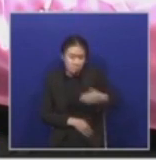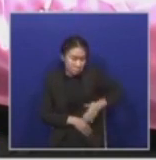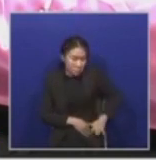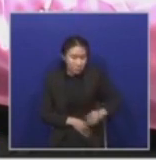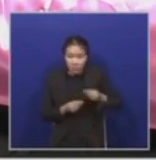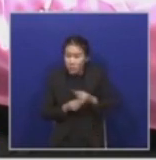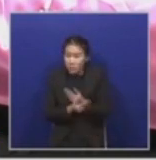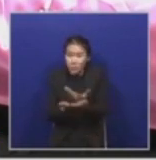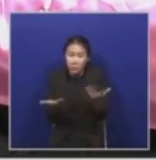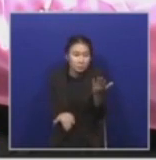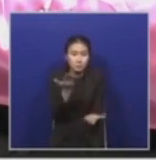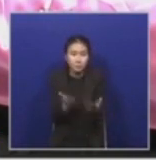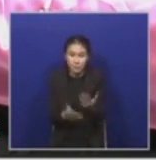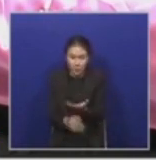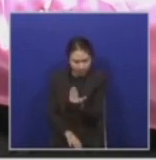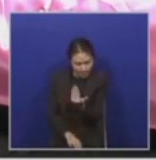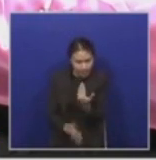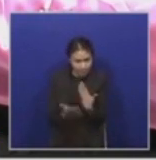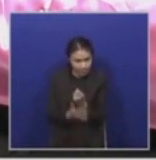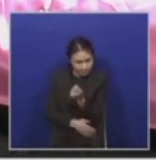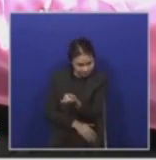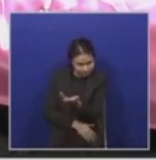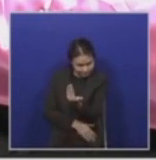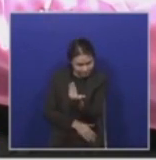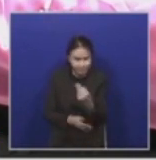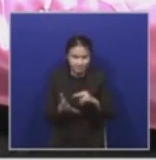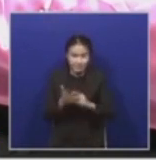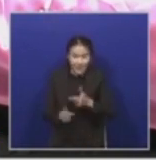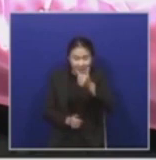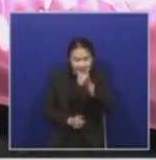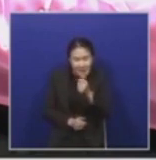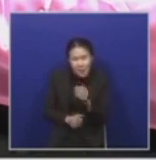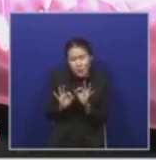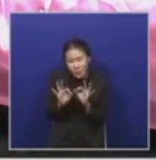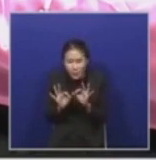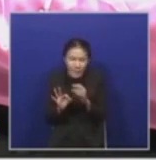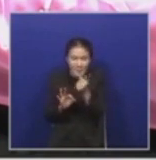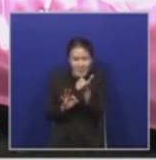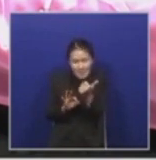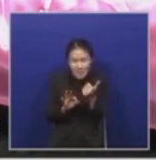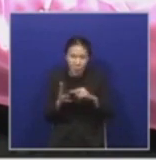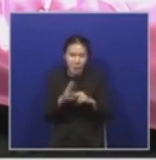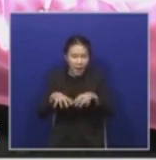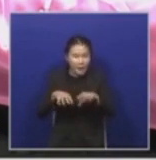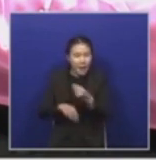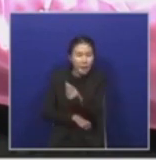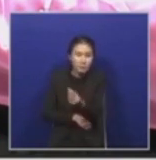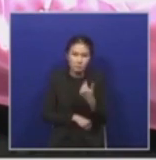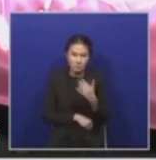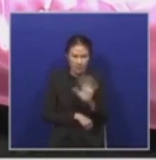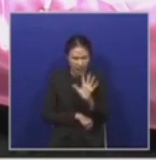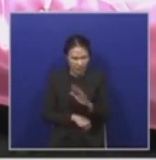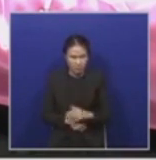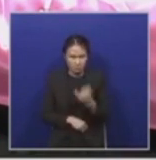กใครก็ได้คิดอยากจะเฮ้ยเอาไหมได้เลยได้ครับพี่ดีครับท่านครับผมเหมาะสมครับน้องเดี๋ยวจัดให้อย่างนี้ไม่